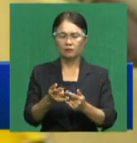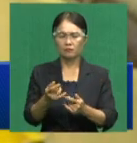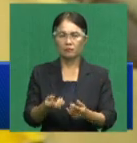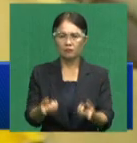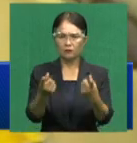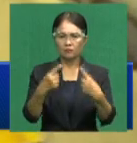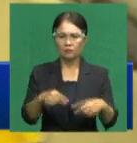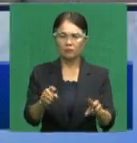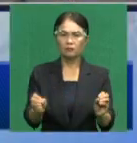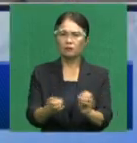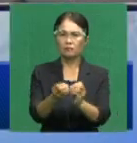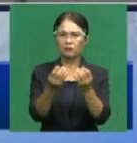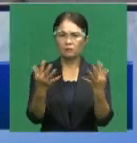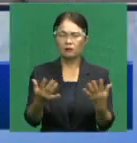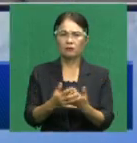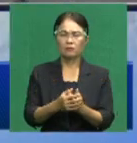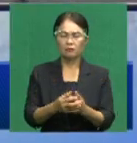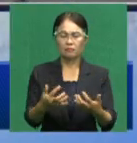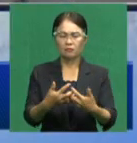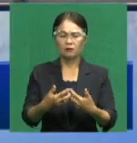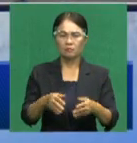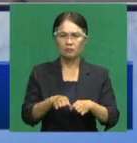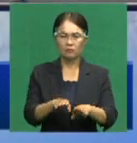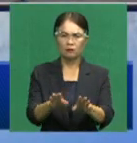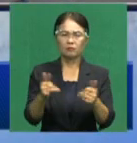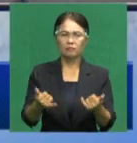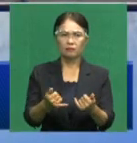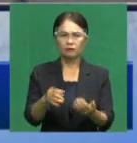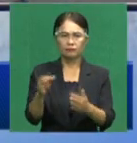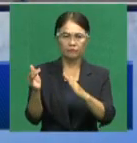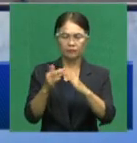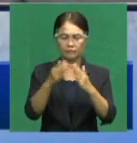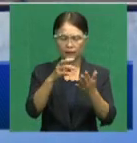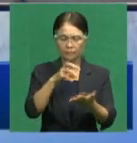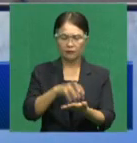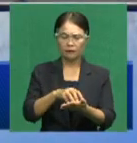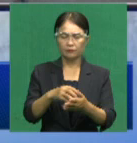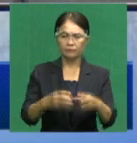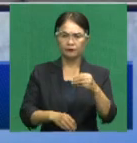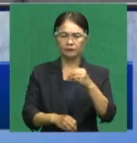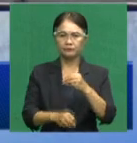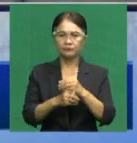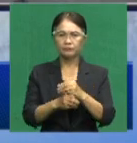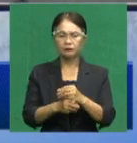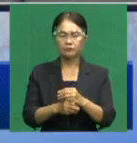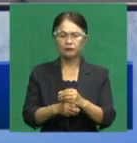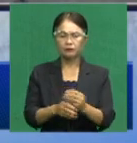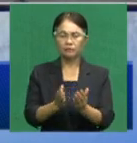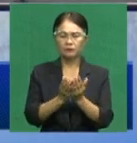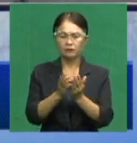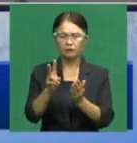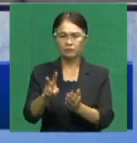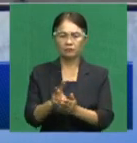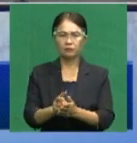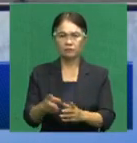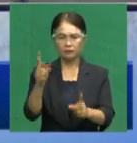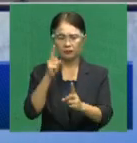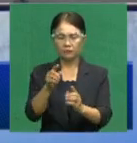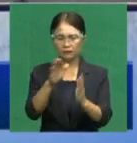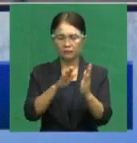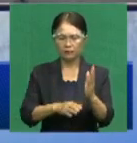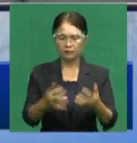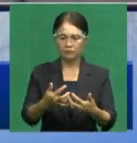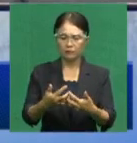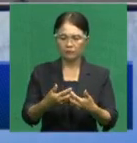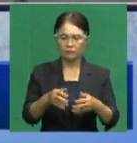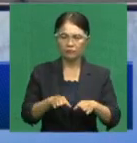មកច្រើនប៉ុន្តែដោយសារតែបញ្ហាការកកស្ទះចរាចរណ៍នេះហើយទើបសាលារាជធានីភ្នំពេញហ្នឹងបានបន្ថែមសាឡាងចំនួន2គឺដើម្បីកាត់បន្ថយការ